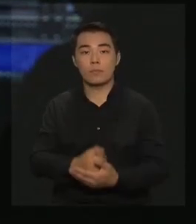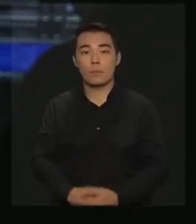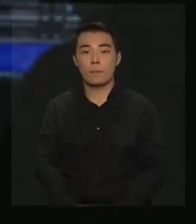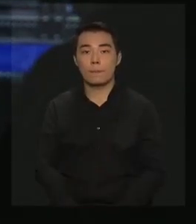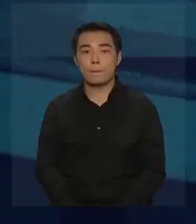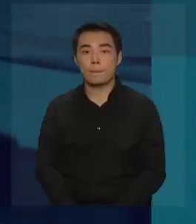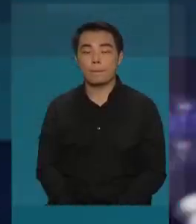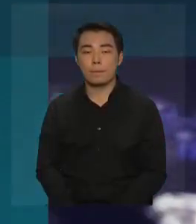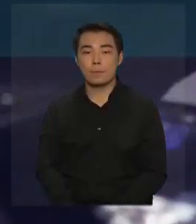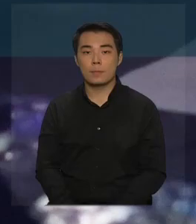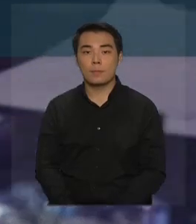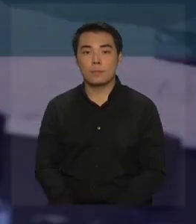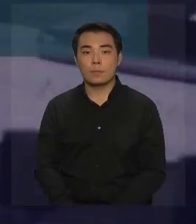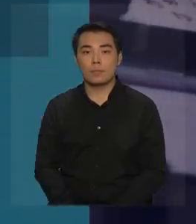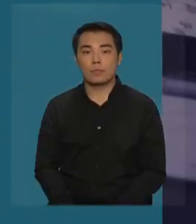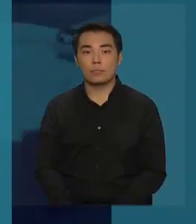ұсынамыз.